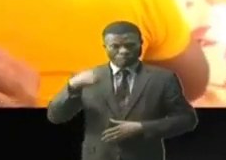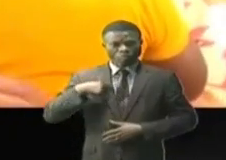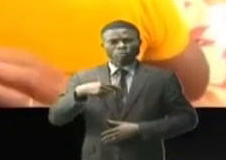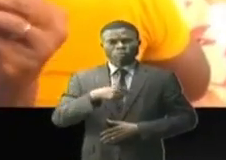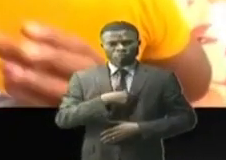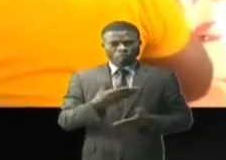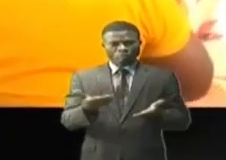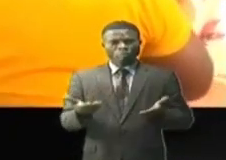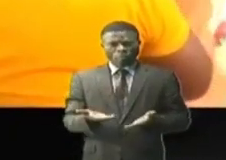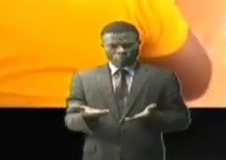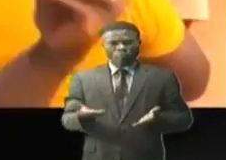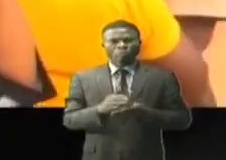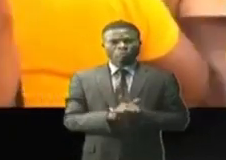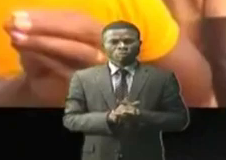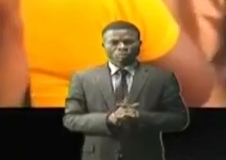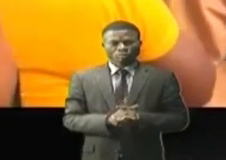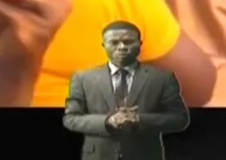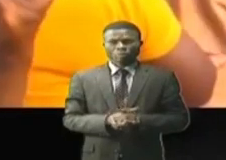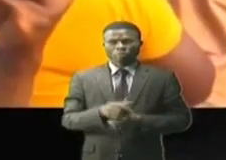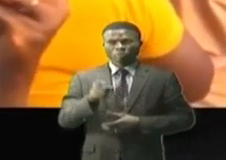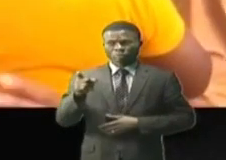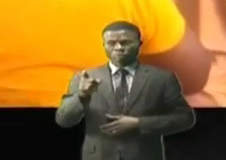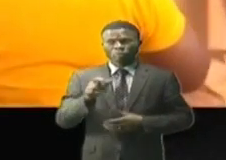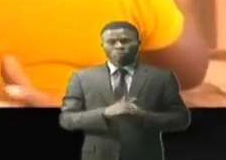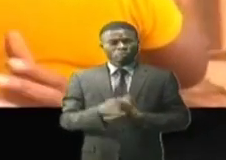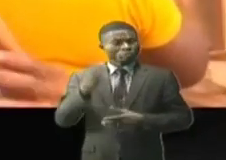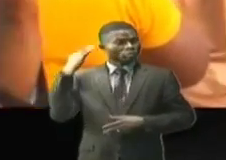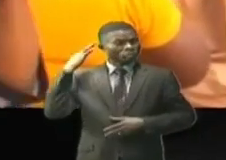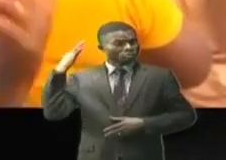vous venez dans la monde. Je suis comme ça, je suis comme ça.